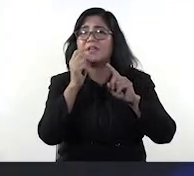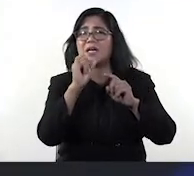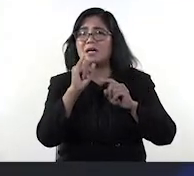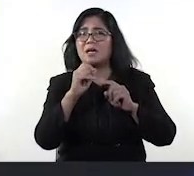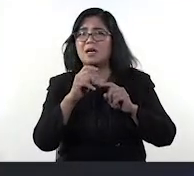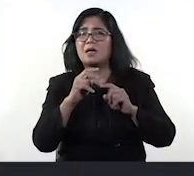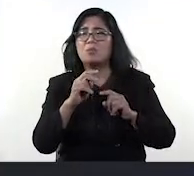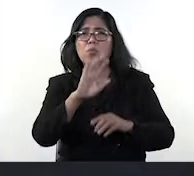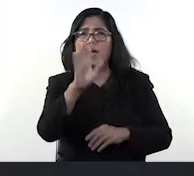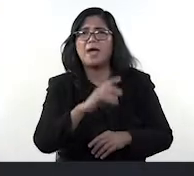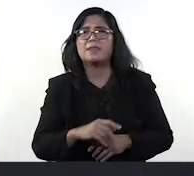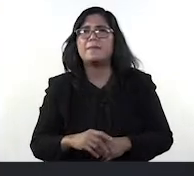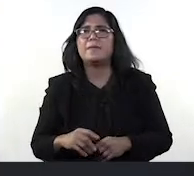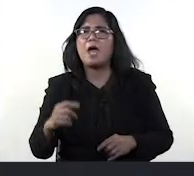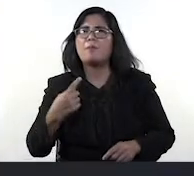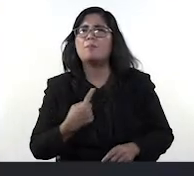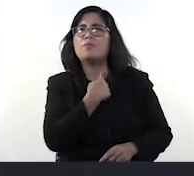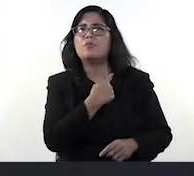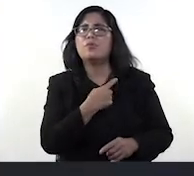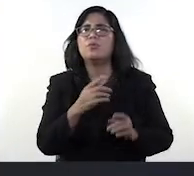Hai orang Fahri Faris